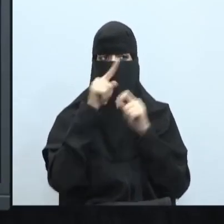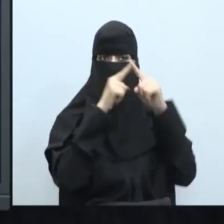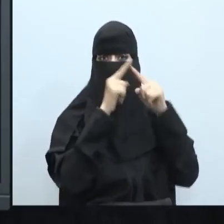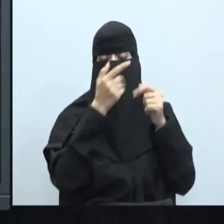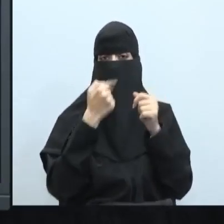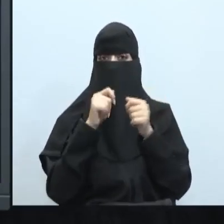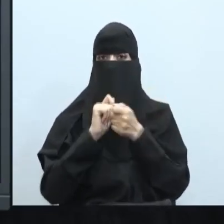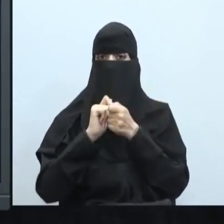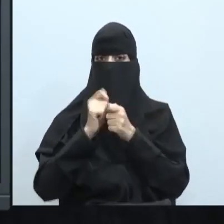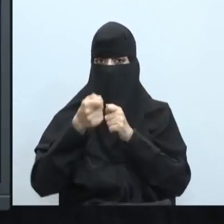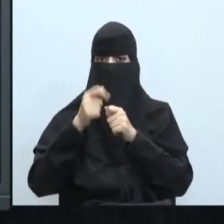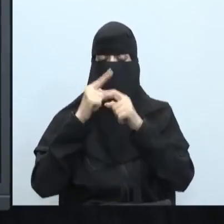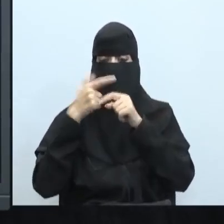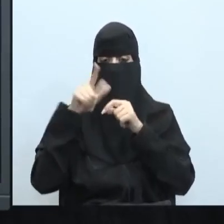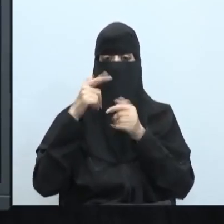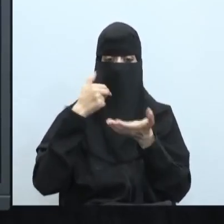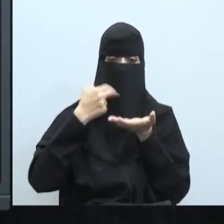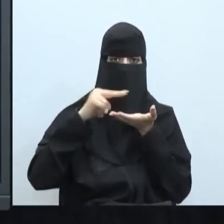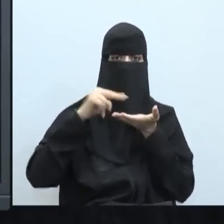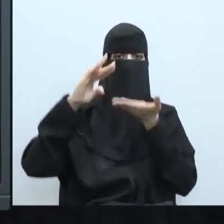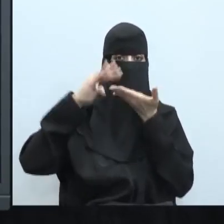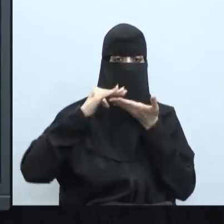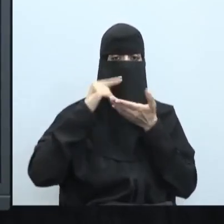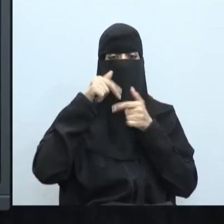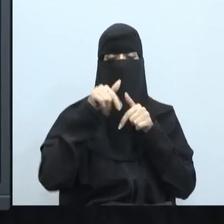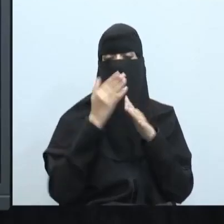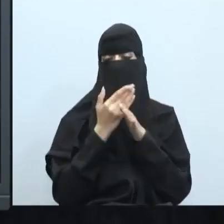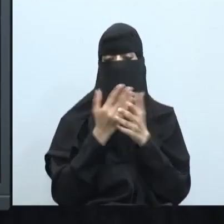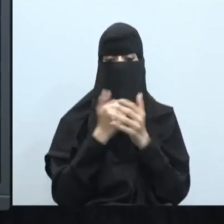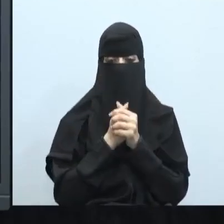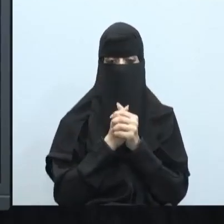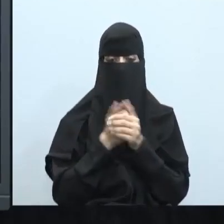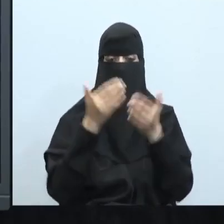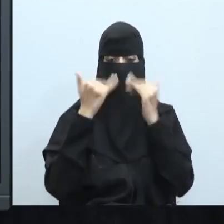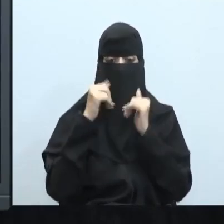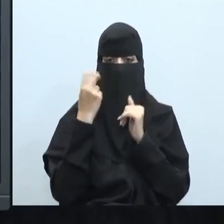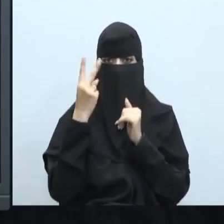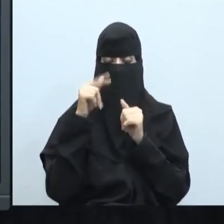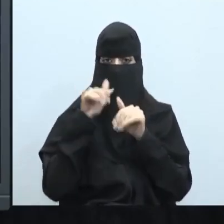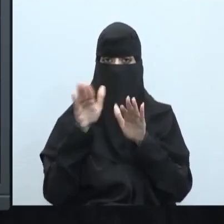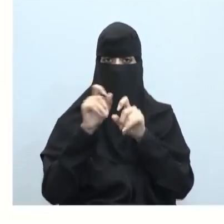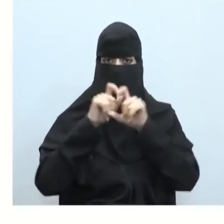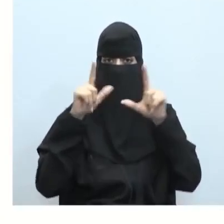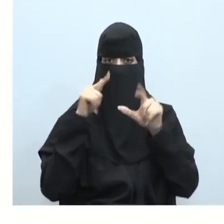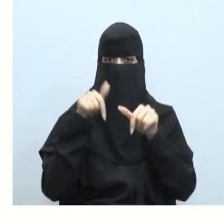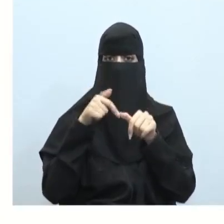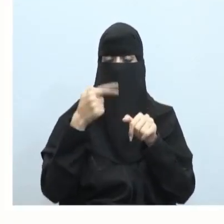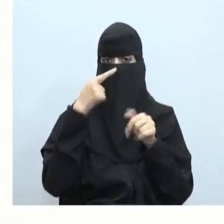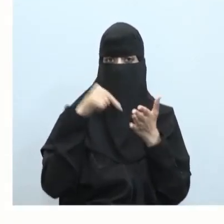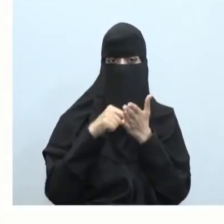فاذا يعطيك هذه الرسائل مساعده في التشخيص سبب الخطا الخطوه التاليه بعد ان يعرض لك هذه الرسائل ان تقوم